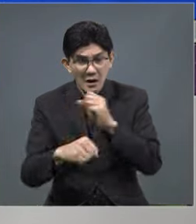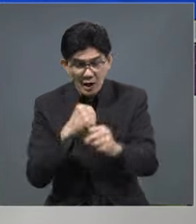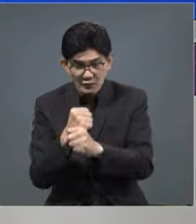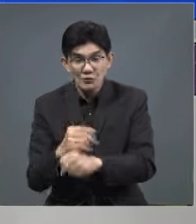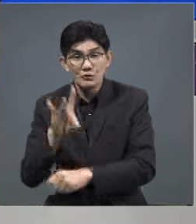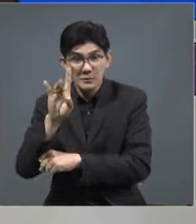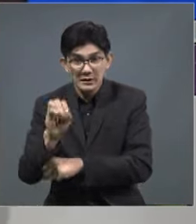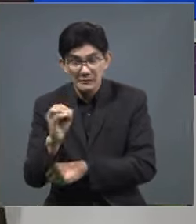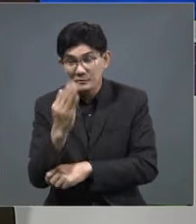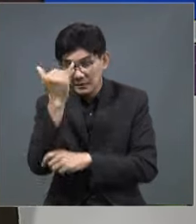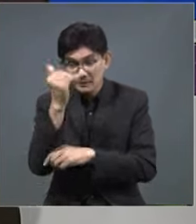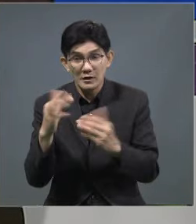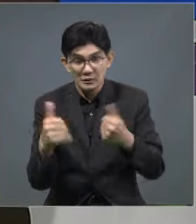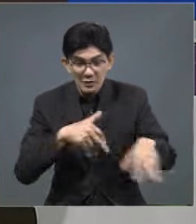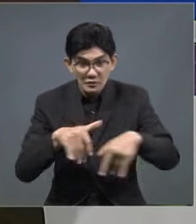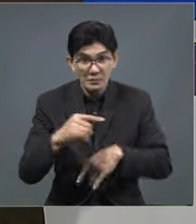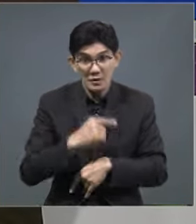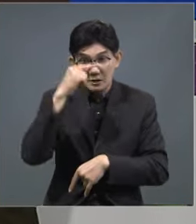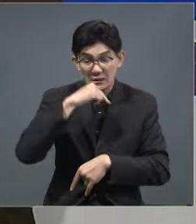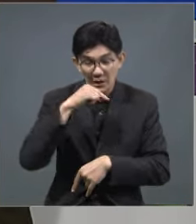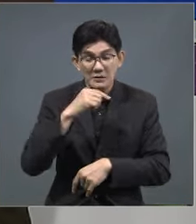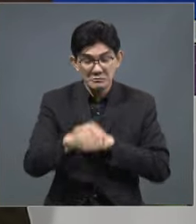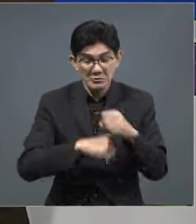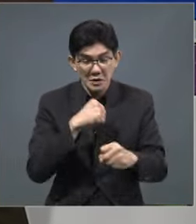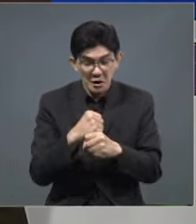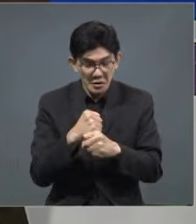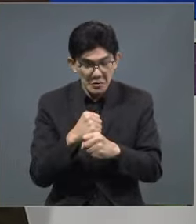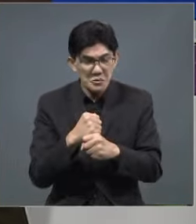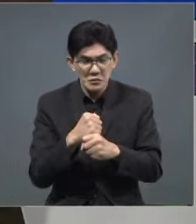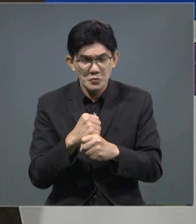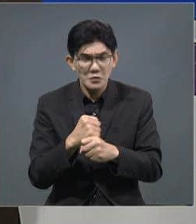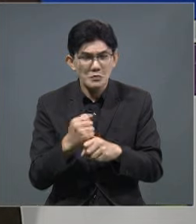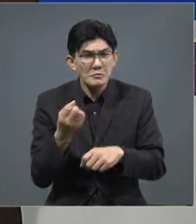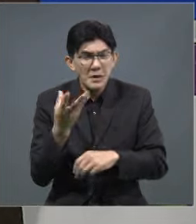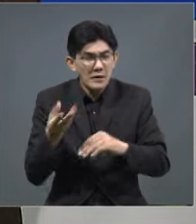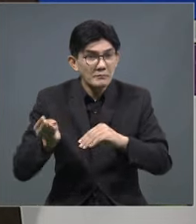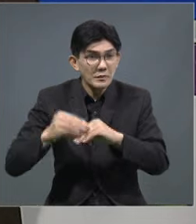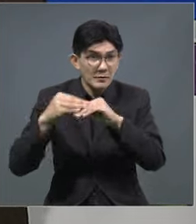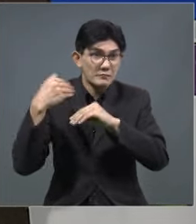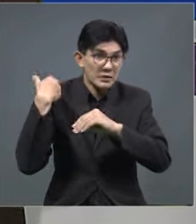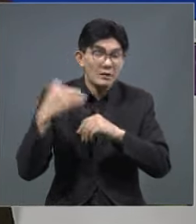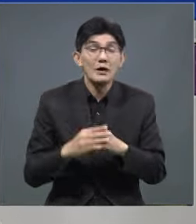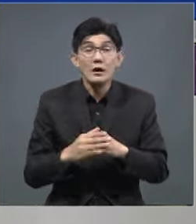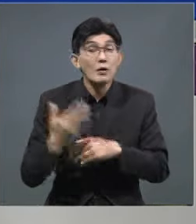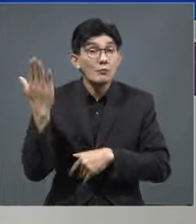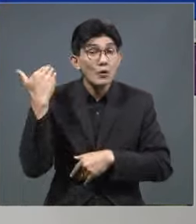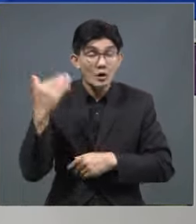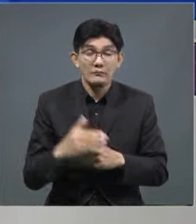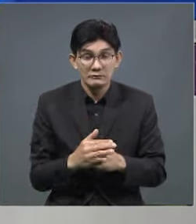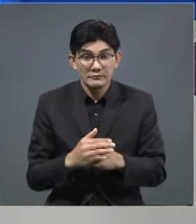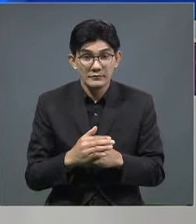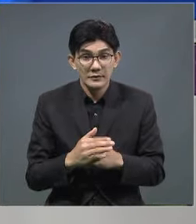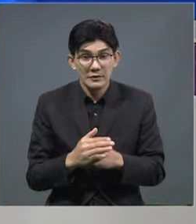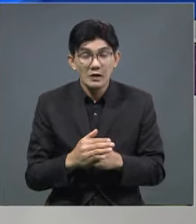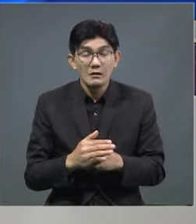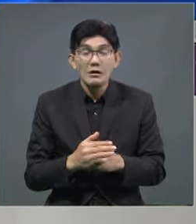ปีเนื่องมาจากว่าตอนนี้เองประชากรไทยเองก็เหมือนว่าจะมีอายุยืนขึ้นอายุที่สูงขึ้นนะครับแล้วก็ที่ผ่านมาเองเนี่ยตัวของเรื่องของหลัก